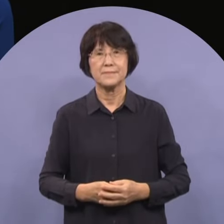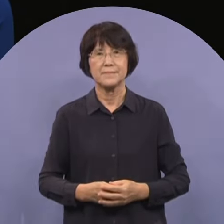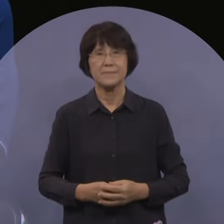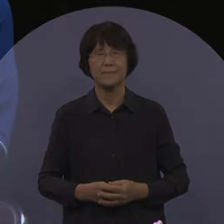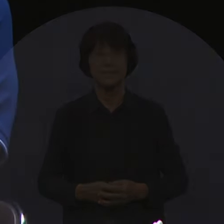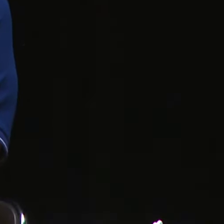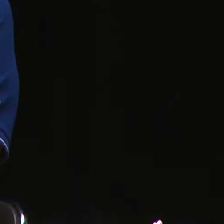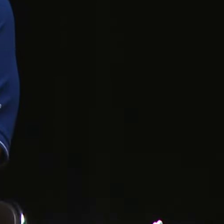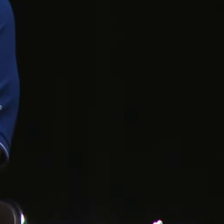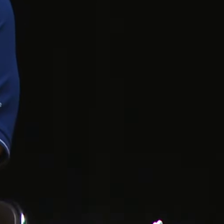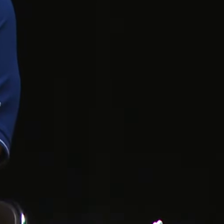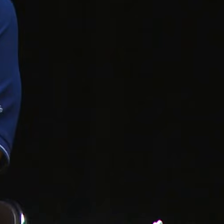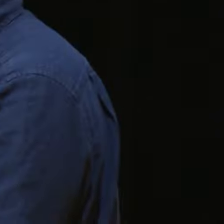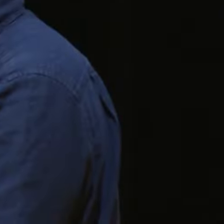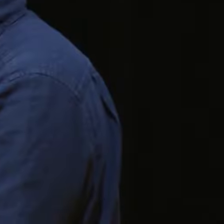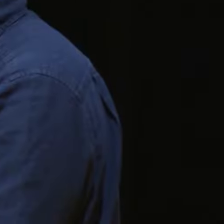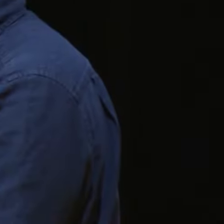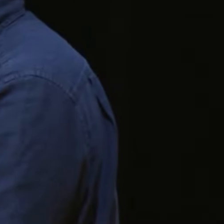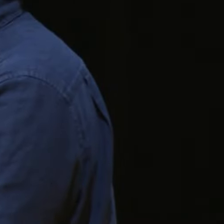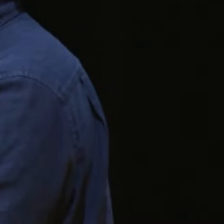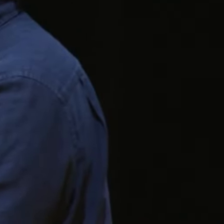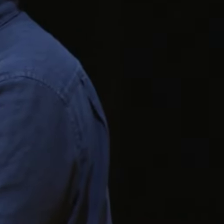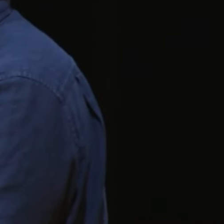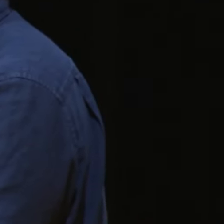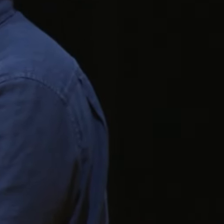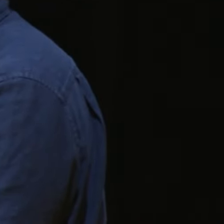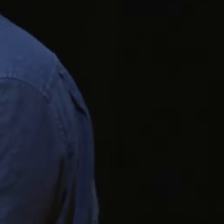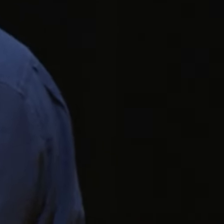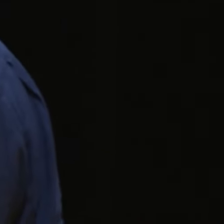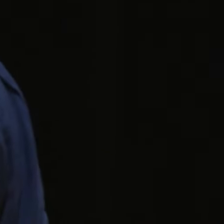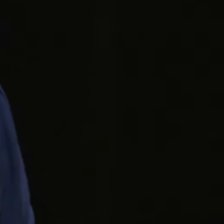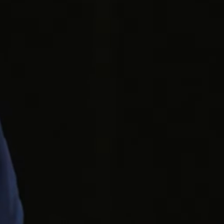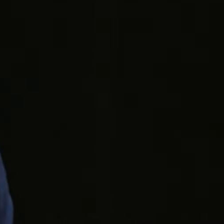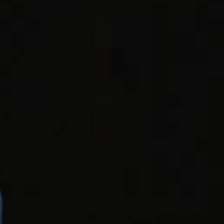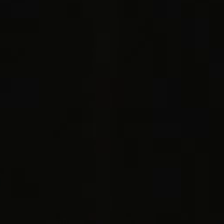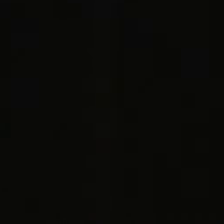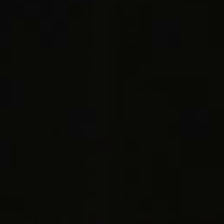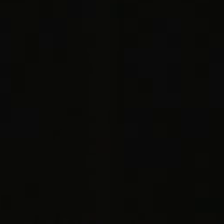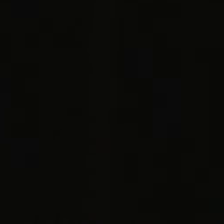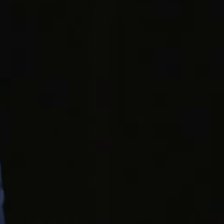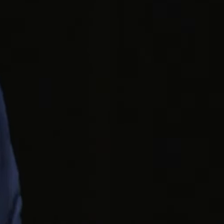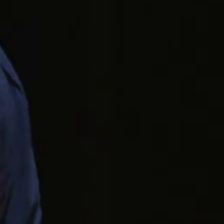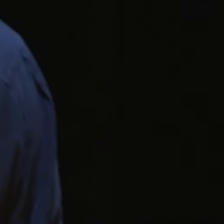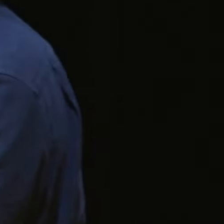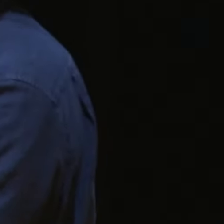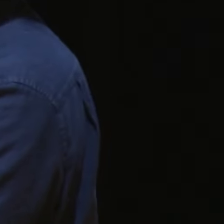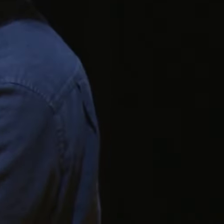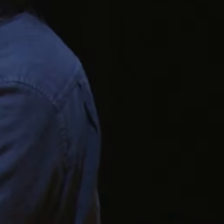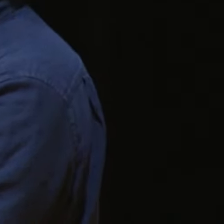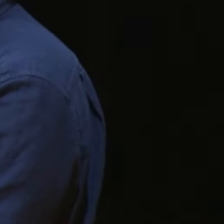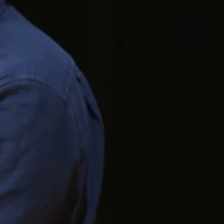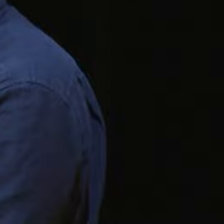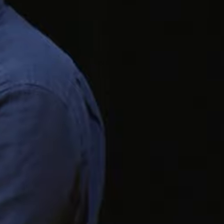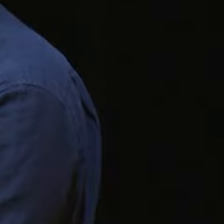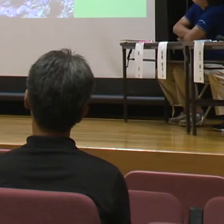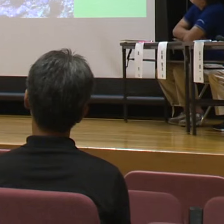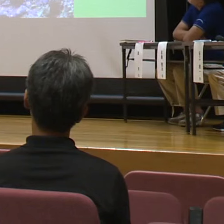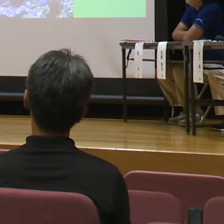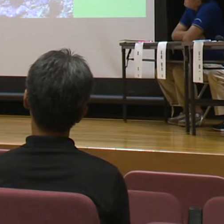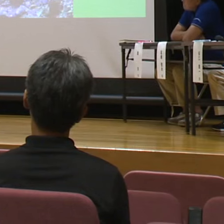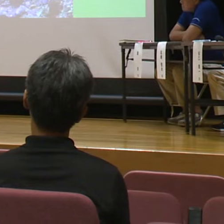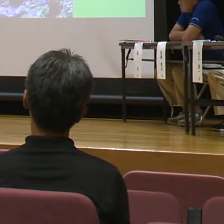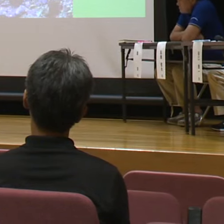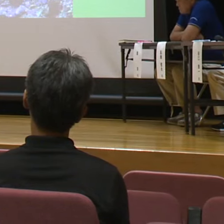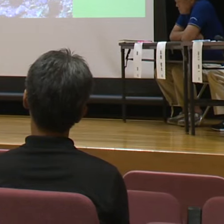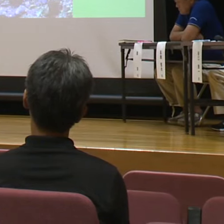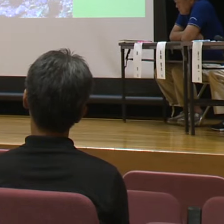。 まだ学生をしております。 危険な状態になってまして、で、昨年度から、